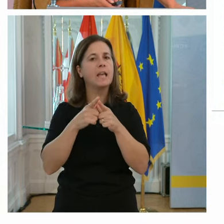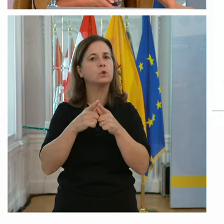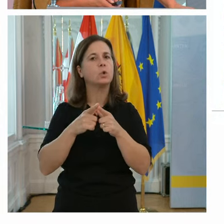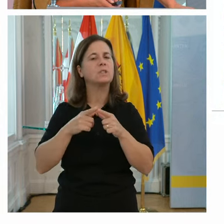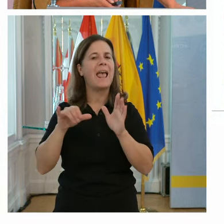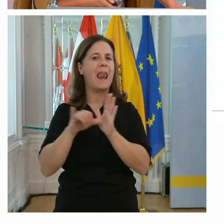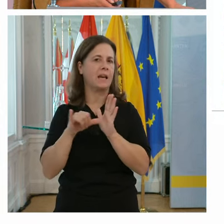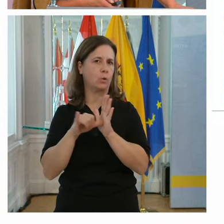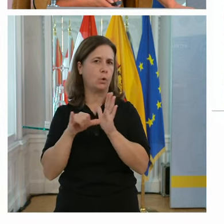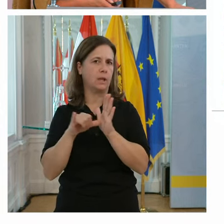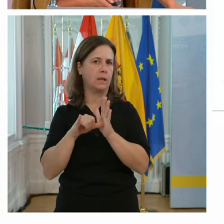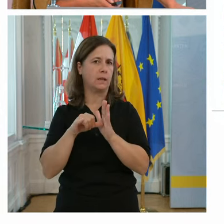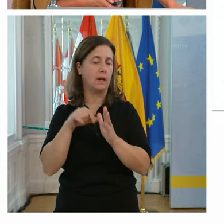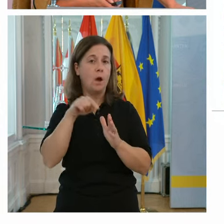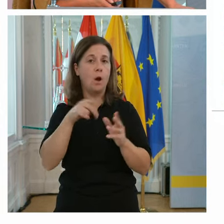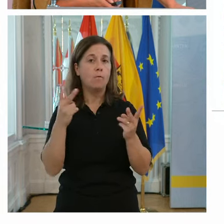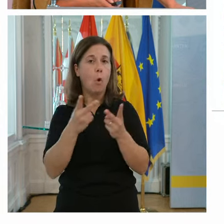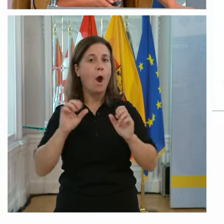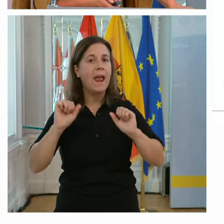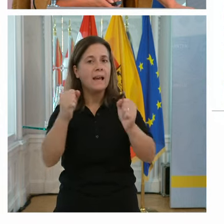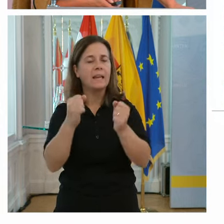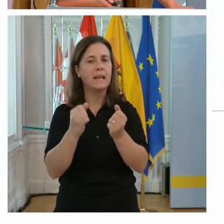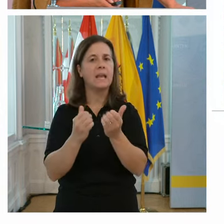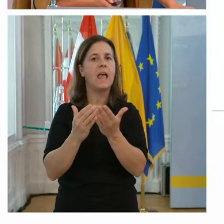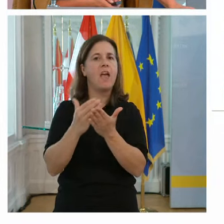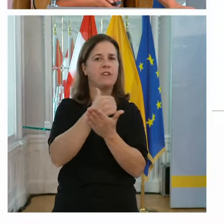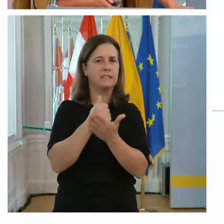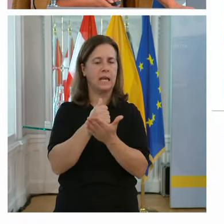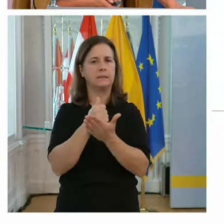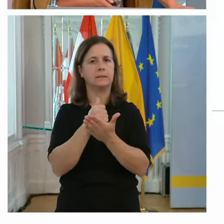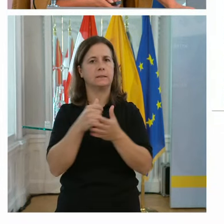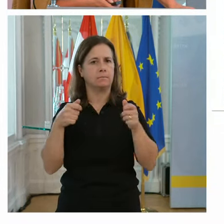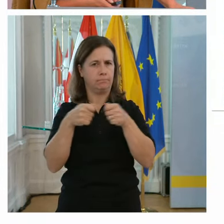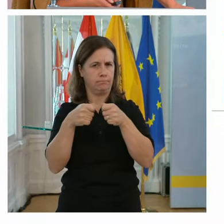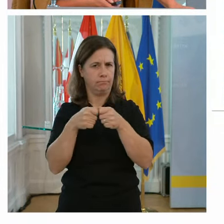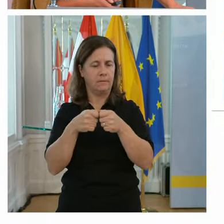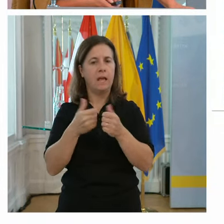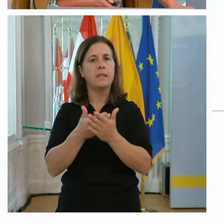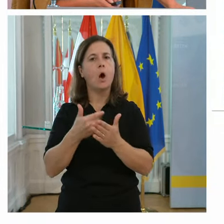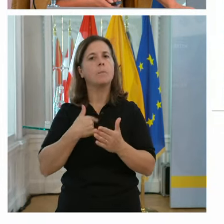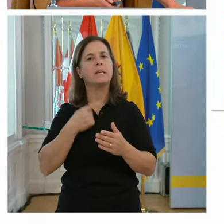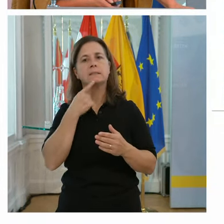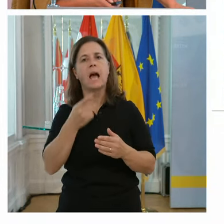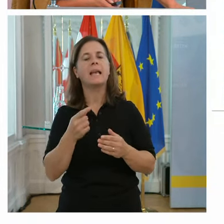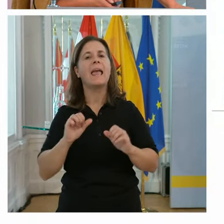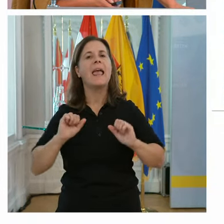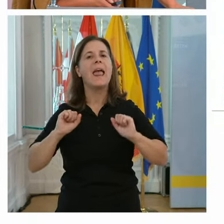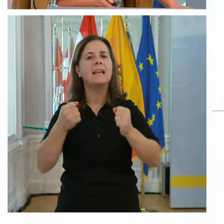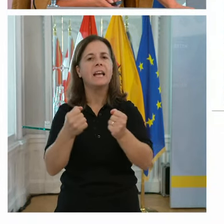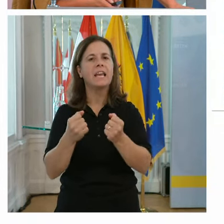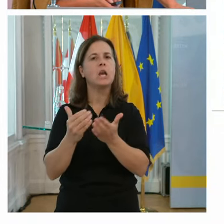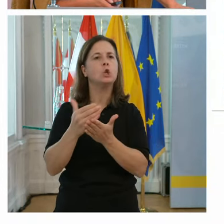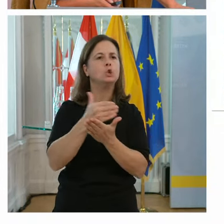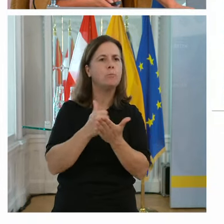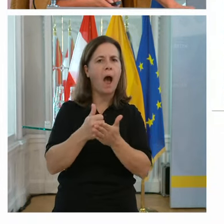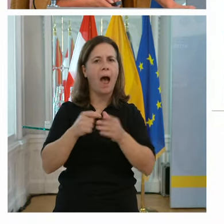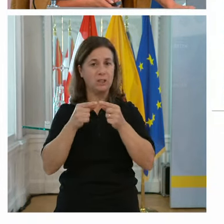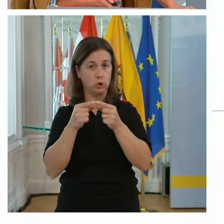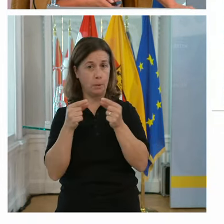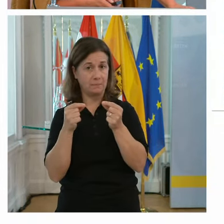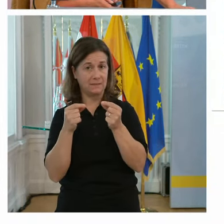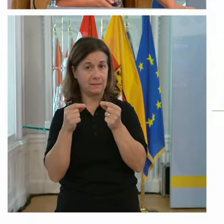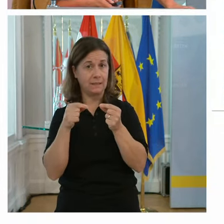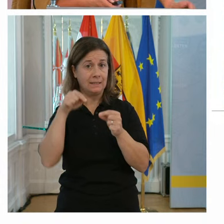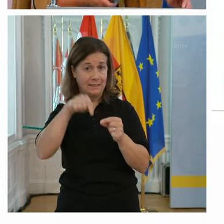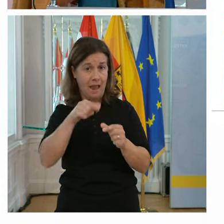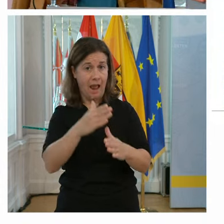Leistungselektronik. Das heißt, dort, wo wir Energieeffizienz erschließen. Deswegen nennen wir es auch gern Energiesparchips. Das sind diejenigen Chips,